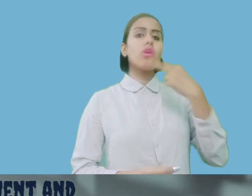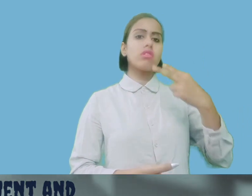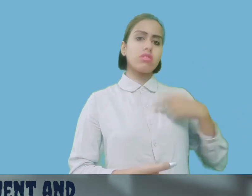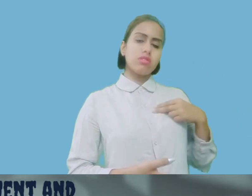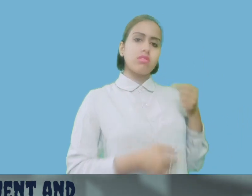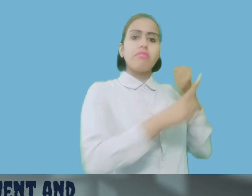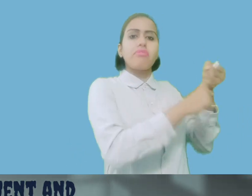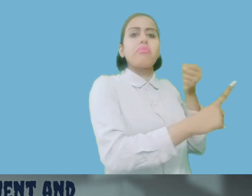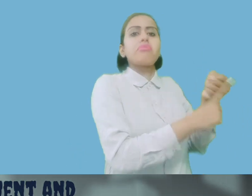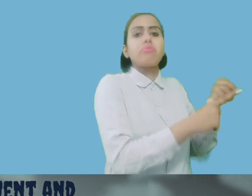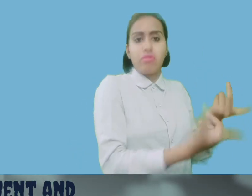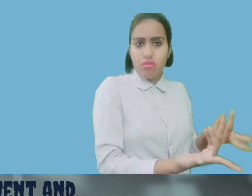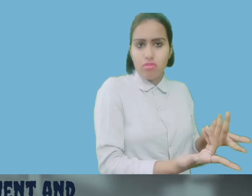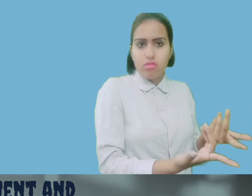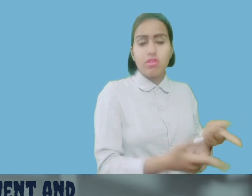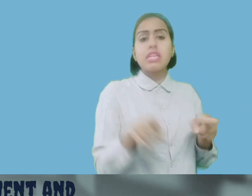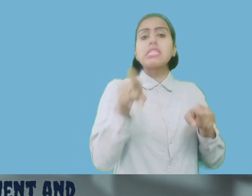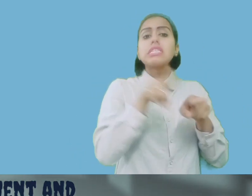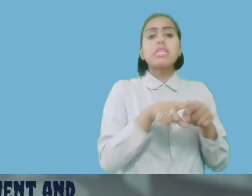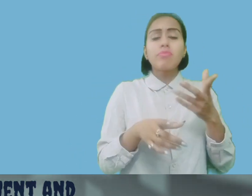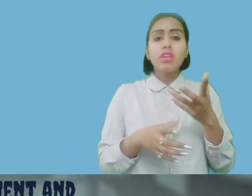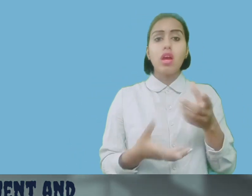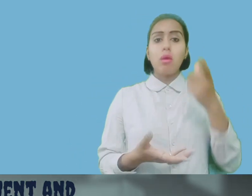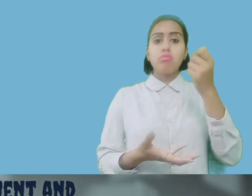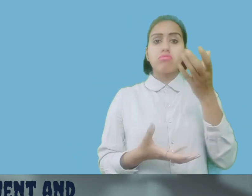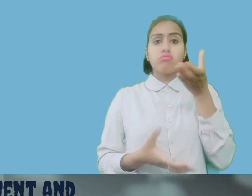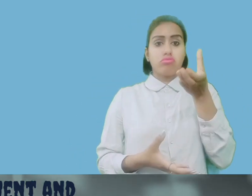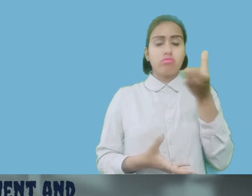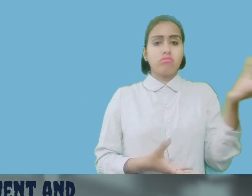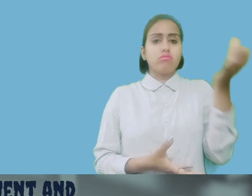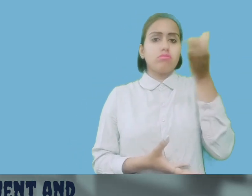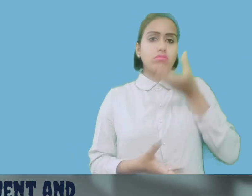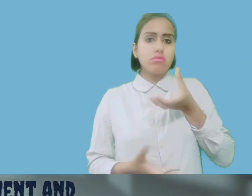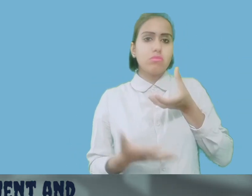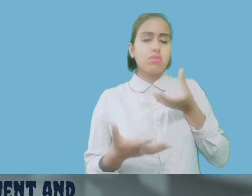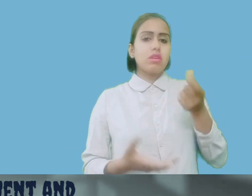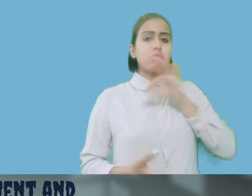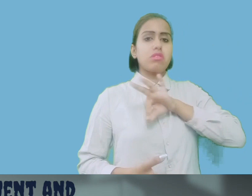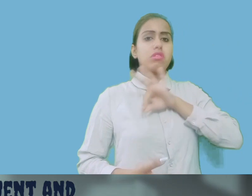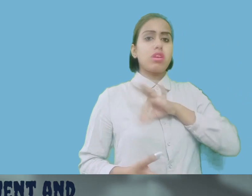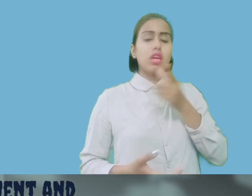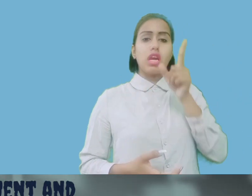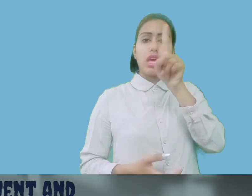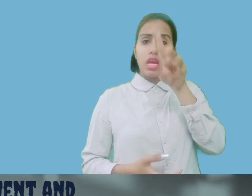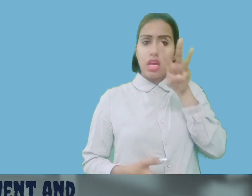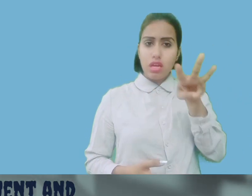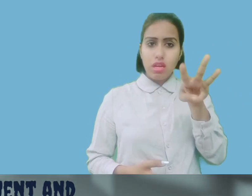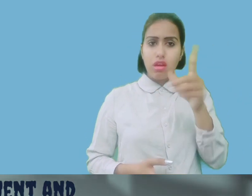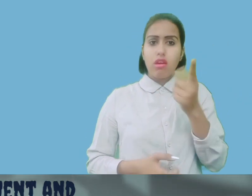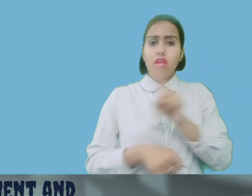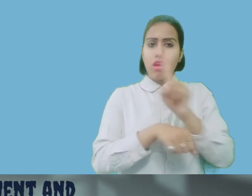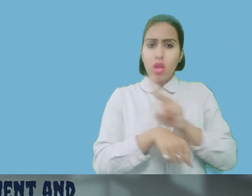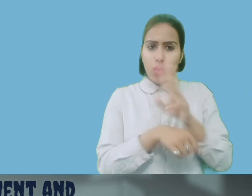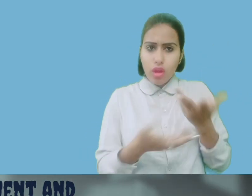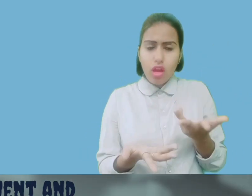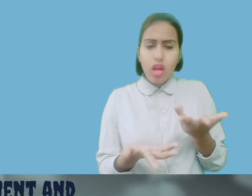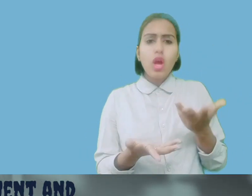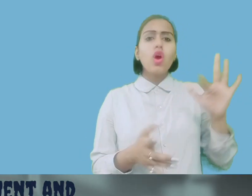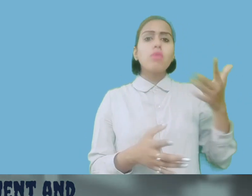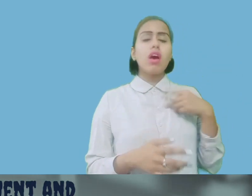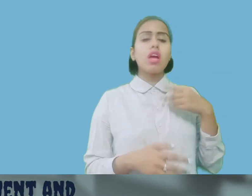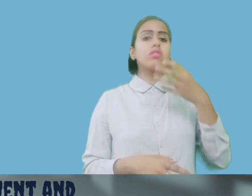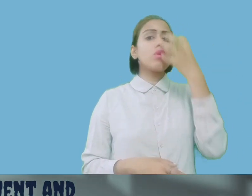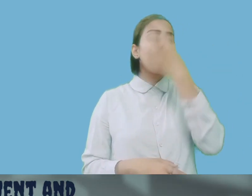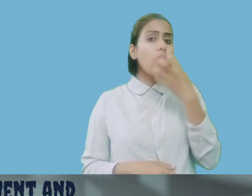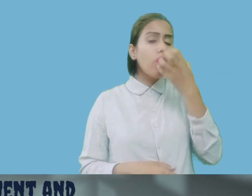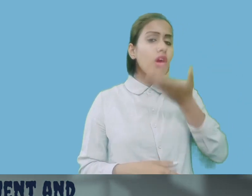प्रशिक्षण लेकर के अपने बच्चों को पढ़ाना चाहें, अपने किसी संस्थान में पढ़ाना चाहें तो आसानी से 3 महीने के प्रशिक्षण के साथ में आप उस बच्चे के